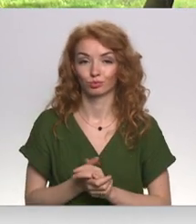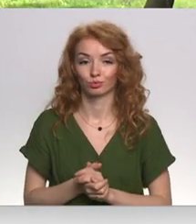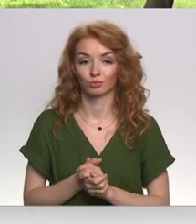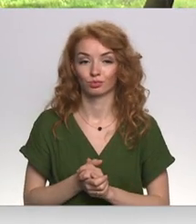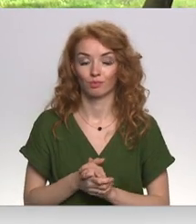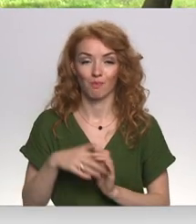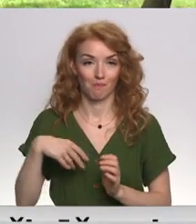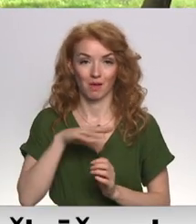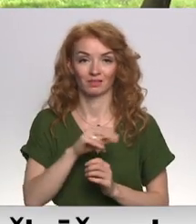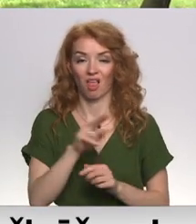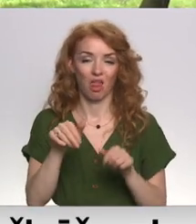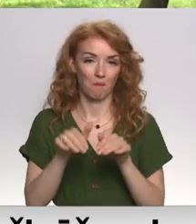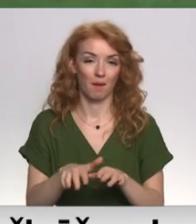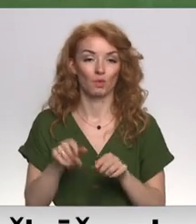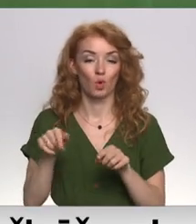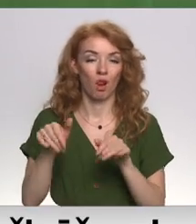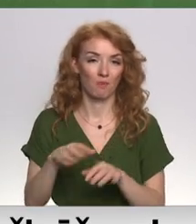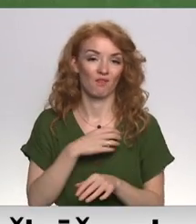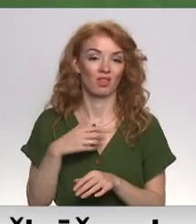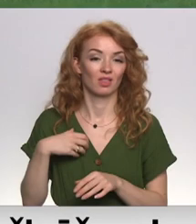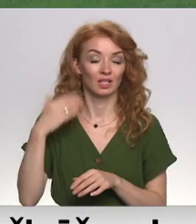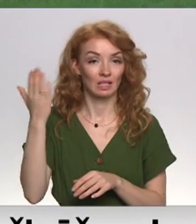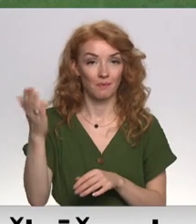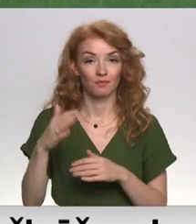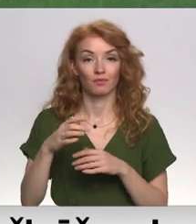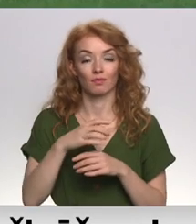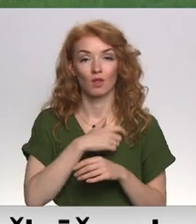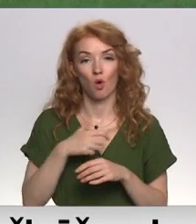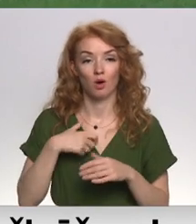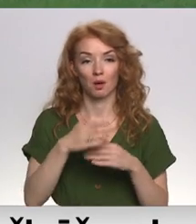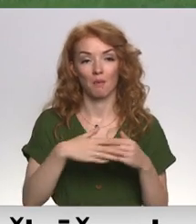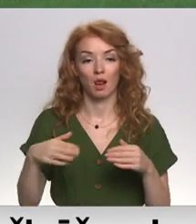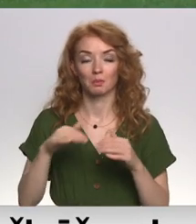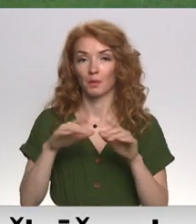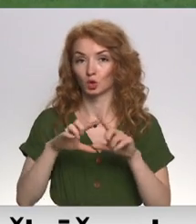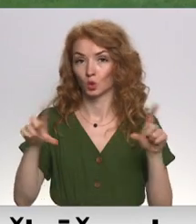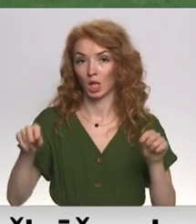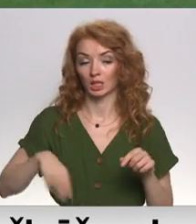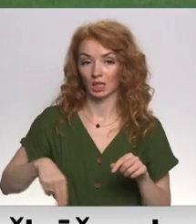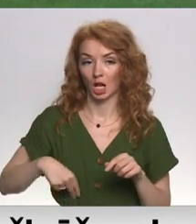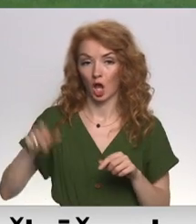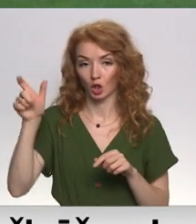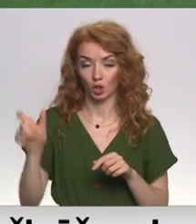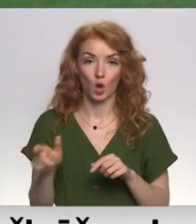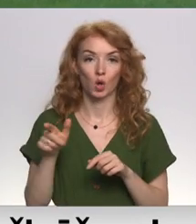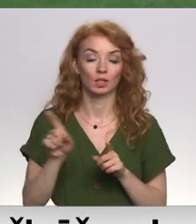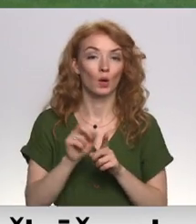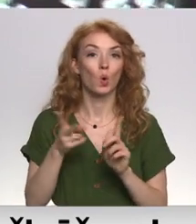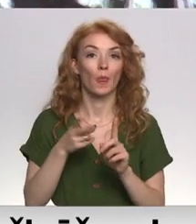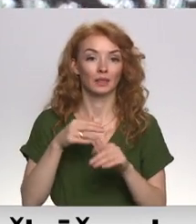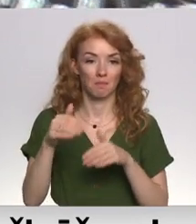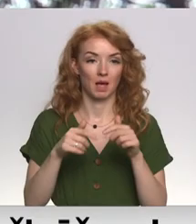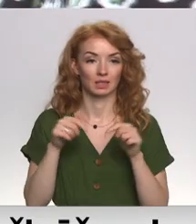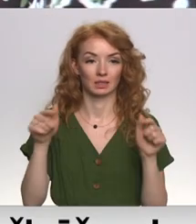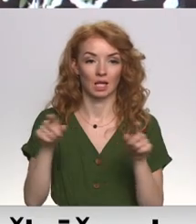mums lem, te jau lem tur. Daugmales pamatskolas direktors, kur pārziņā atrodas otrs Ķekavas novada baseins,